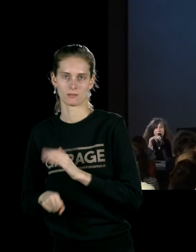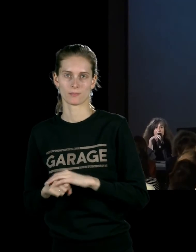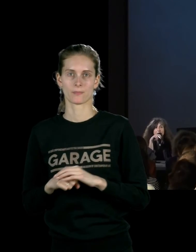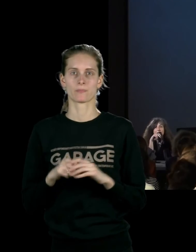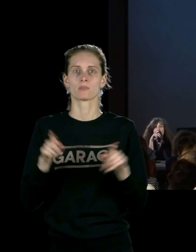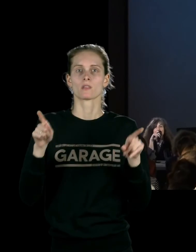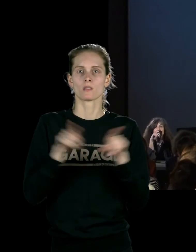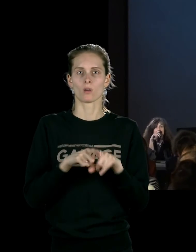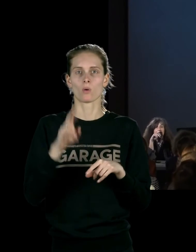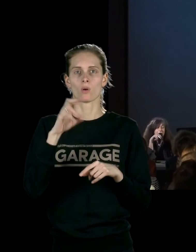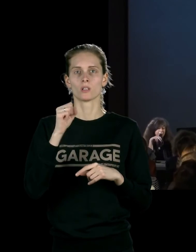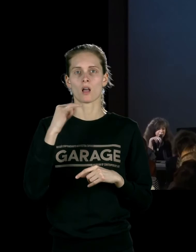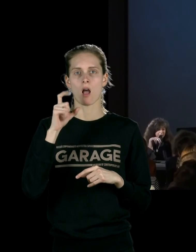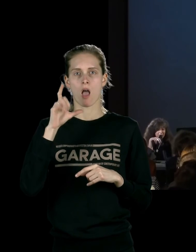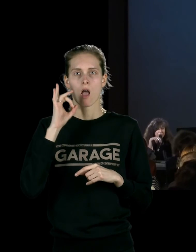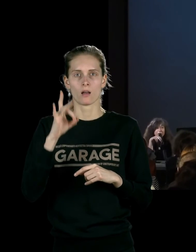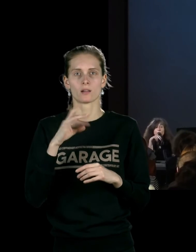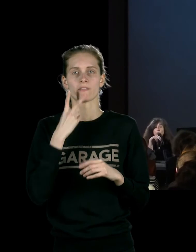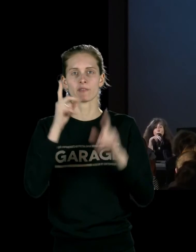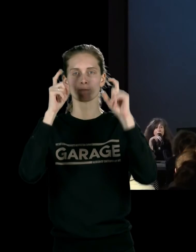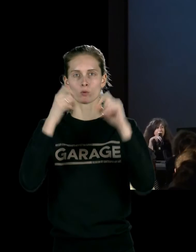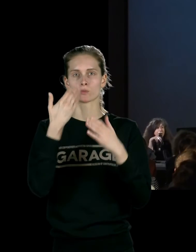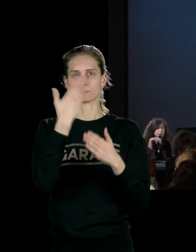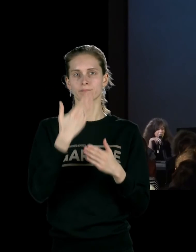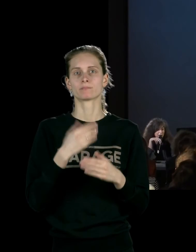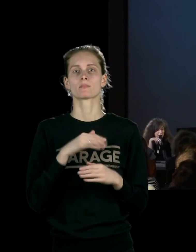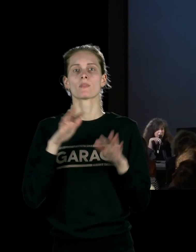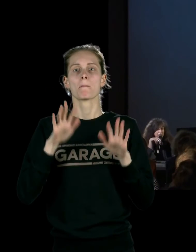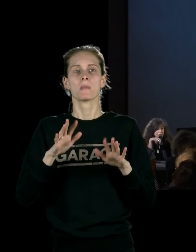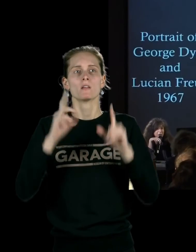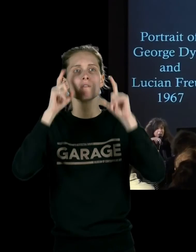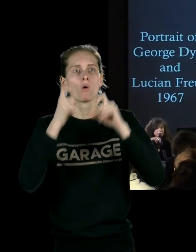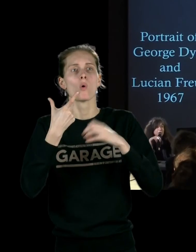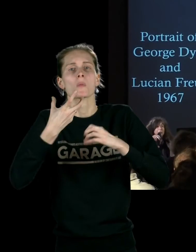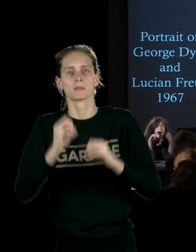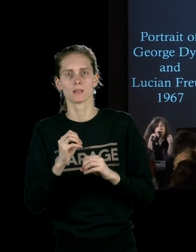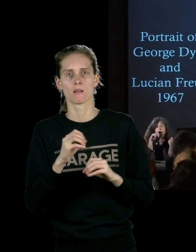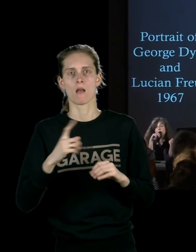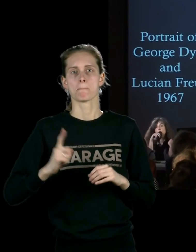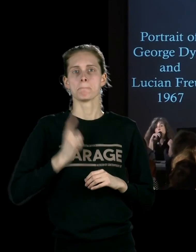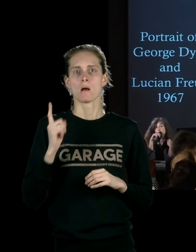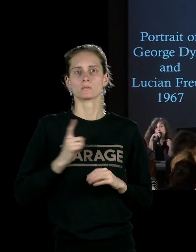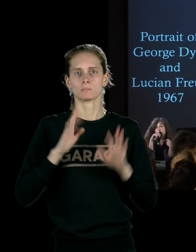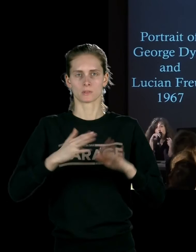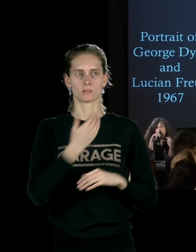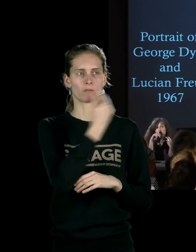эта фотография, сделанная в мастерской Бэкона. Для...